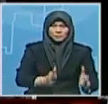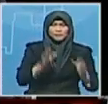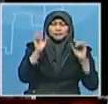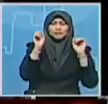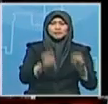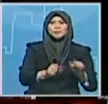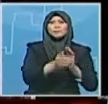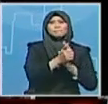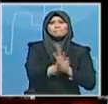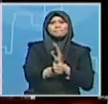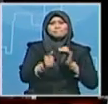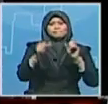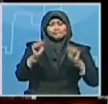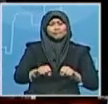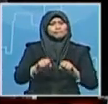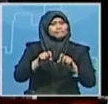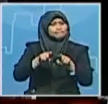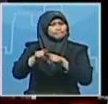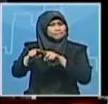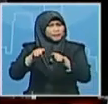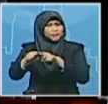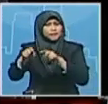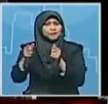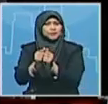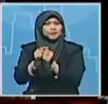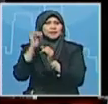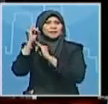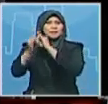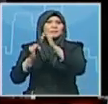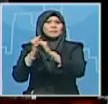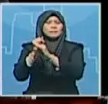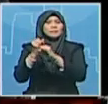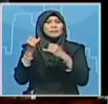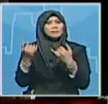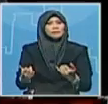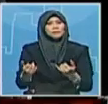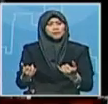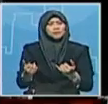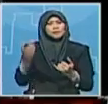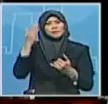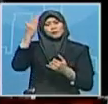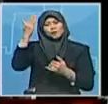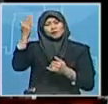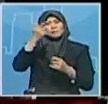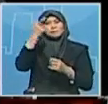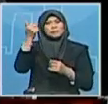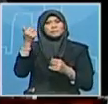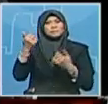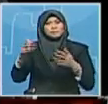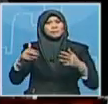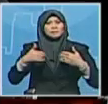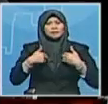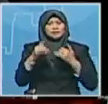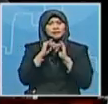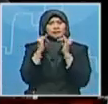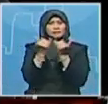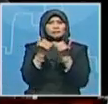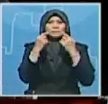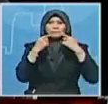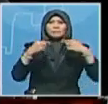boleh kompetitif di peringkat antarabangsa. Alhamdulillah, setakat ini kita agak, dah ada syarikat kita yang